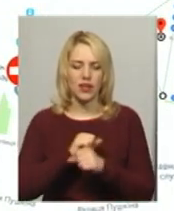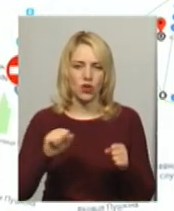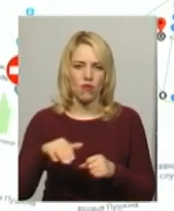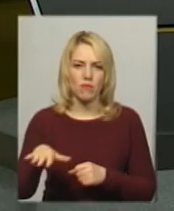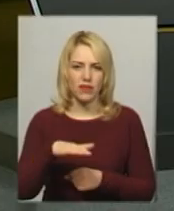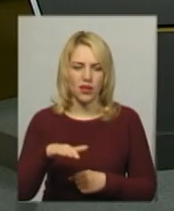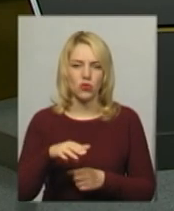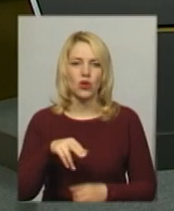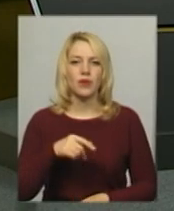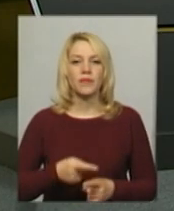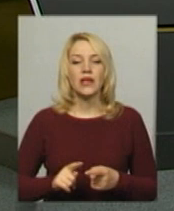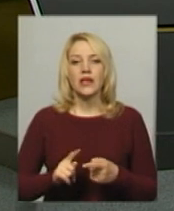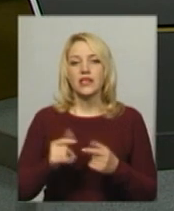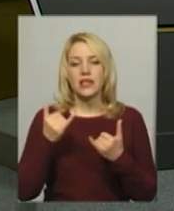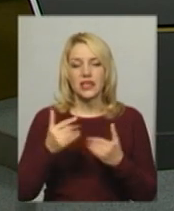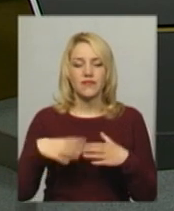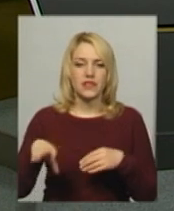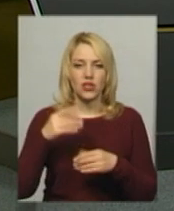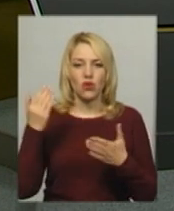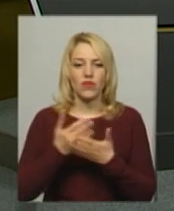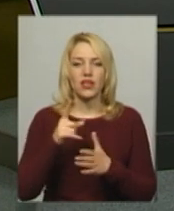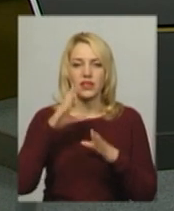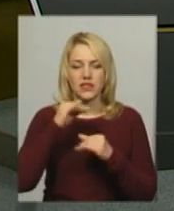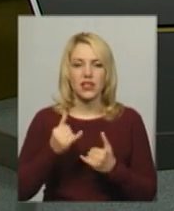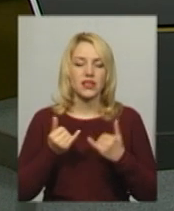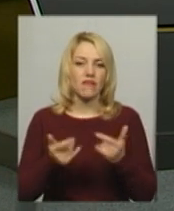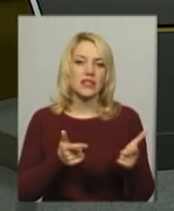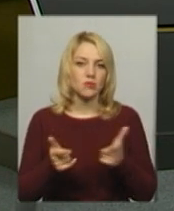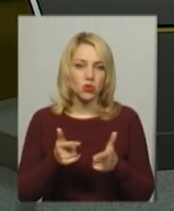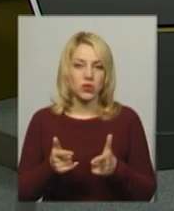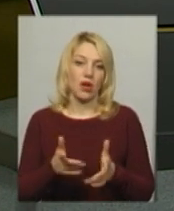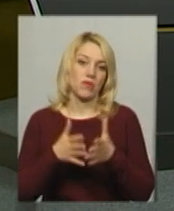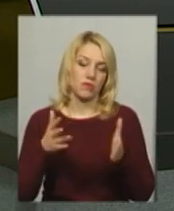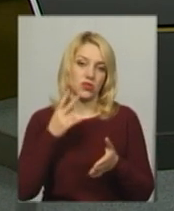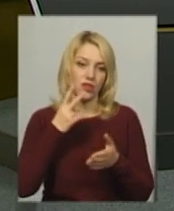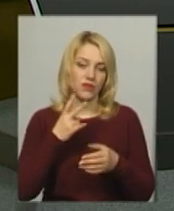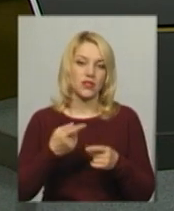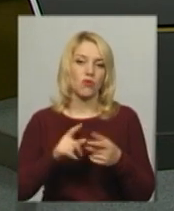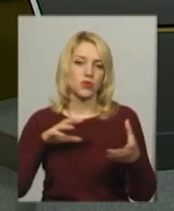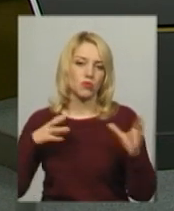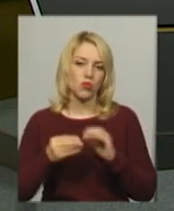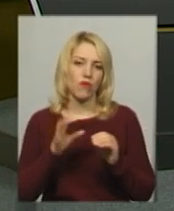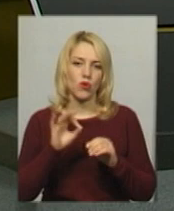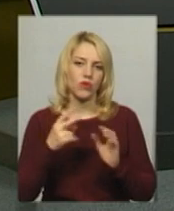Свободи. Наразі це всі новини, які ми встигли для вас підготувати. Більше дивіться у підсумковому